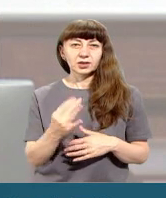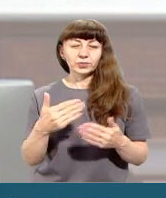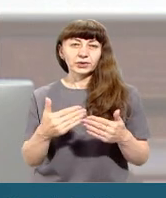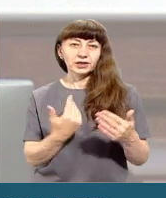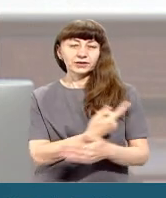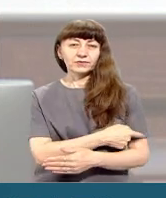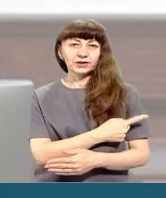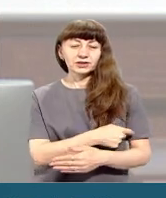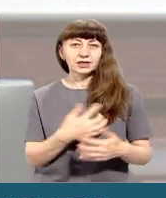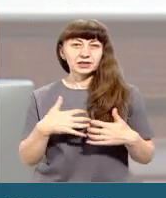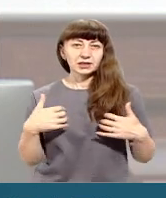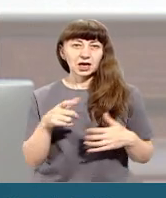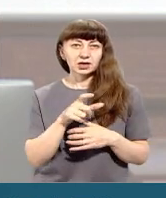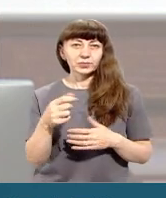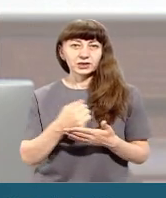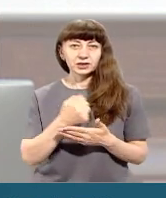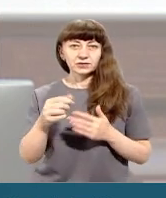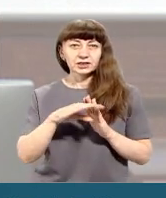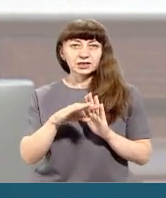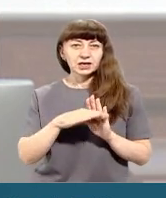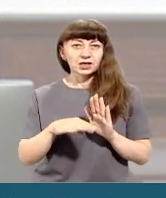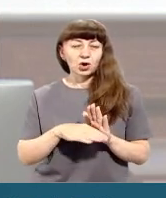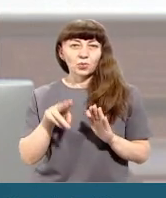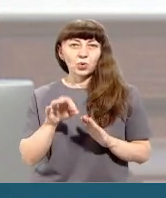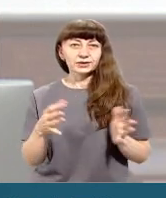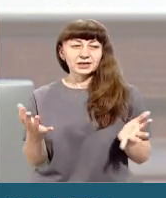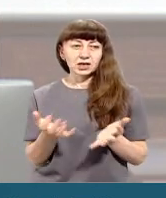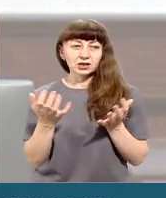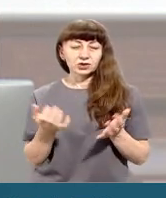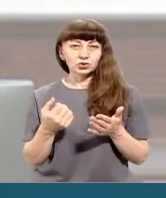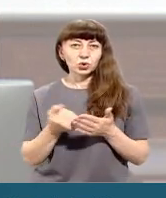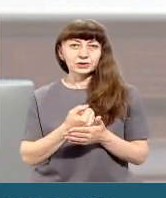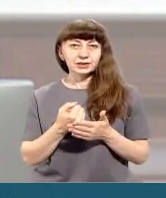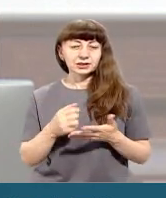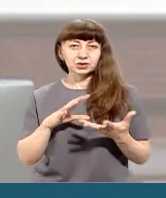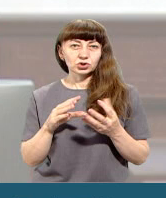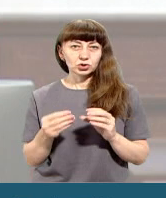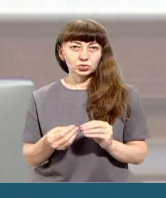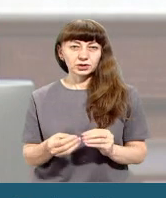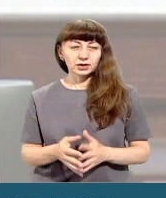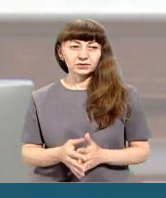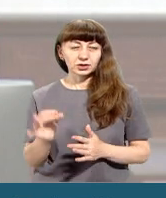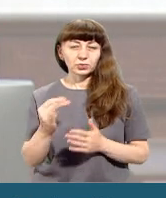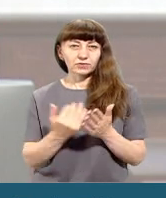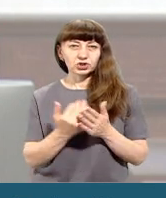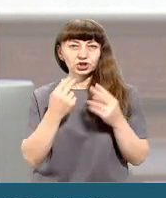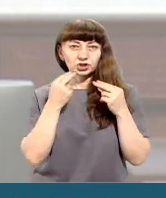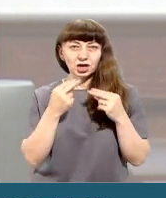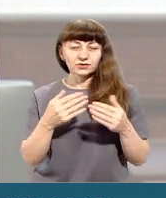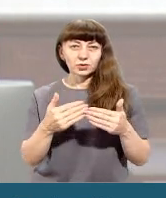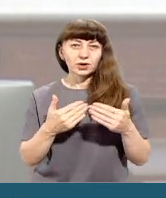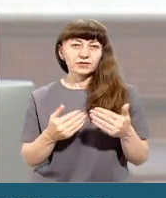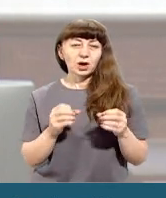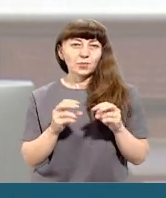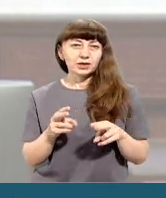ветеринарными специалистами области стоит задача по сохранению достигнутых результатов, повышению качества профилактики